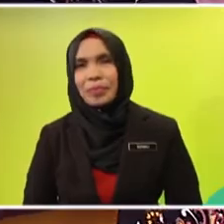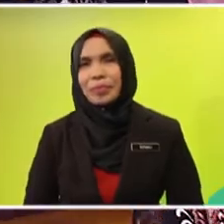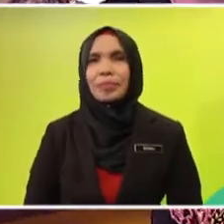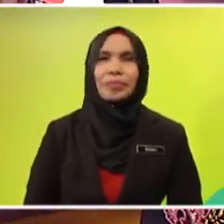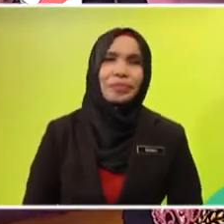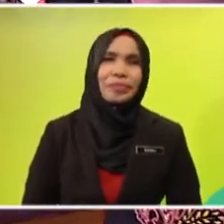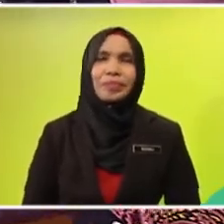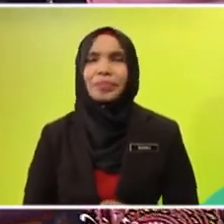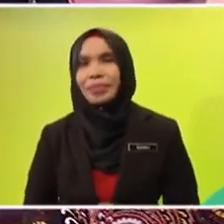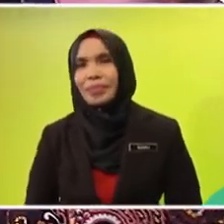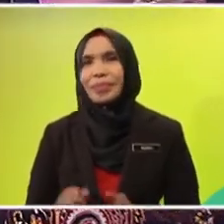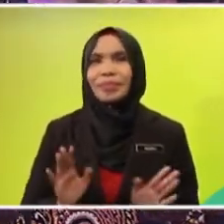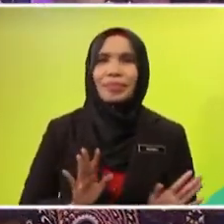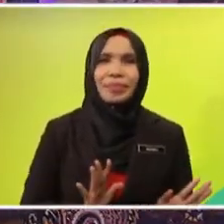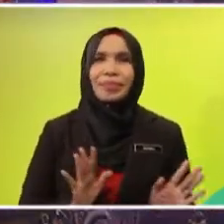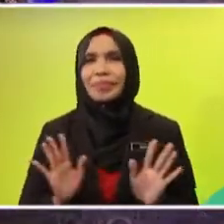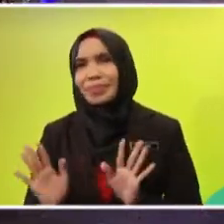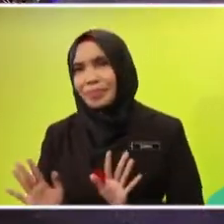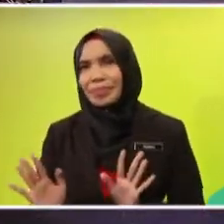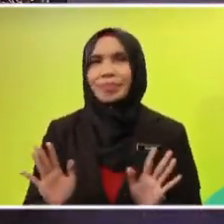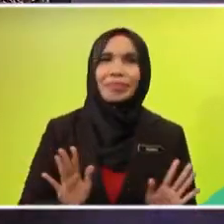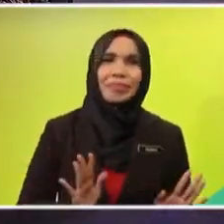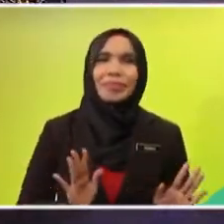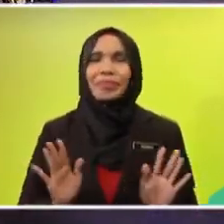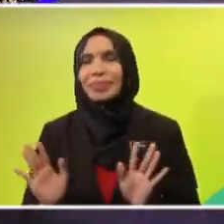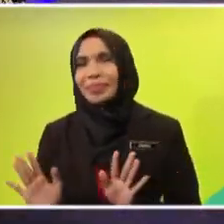hai hai Hai juga sama-sama